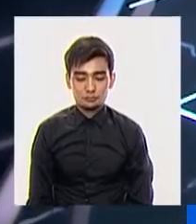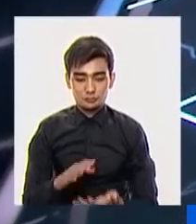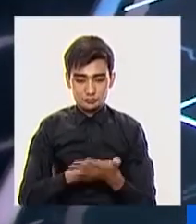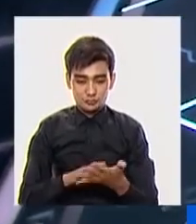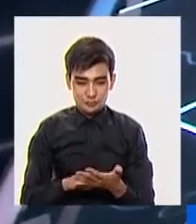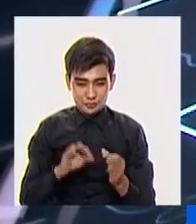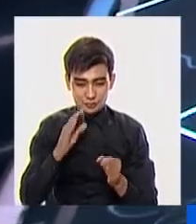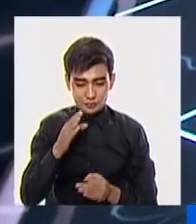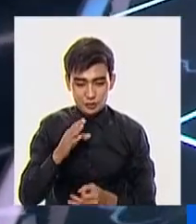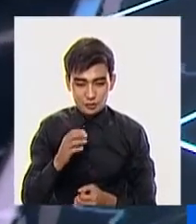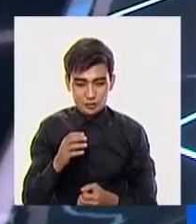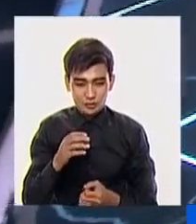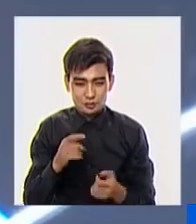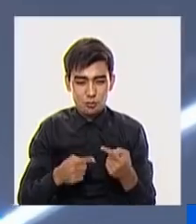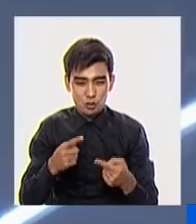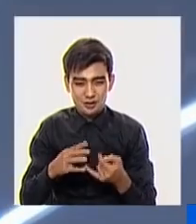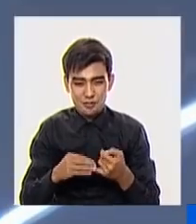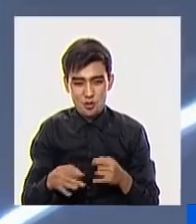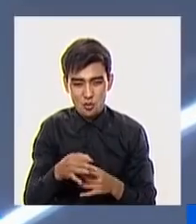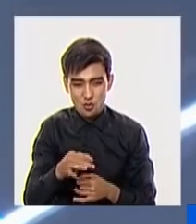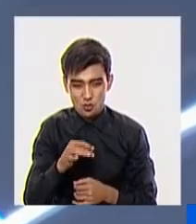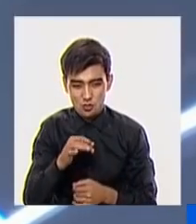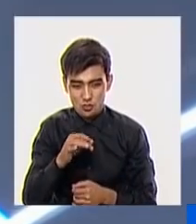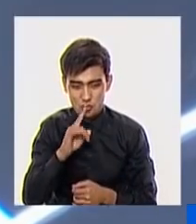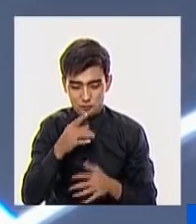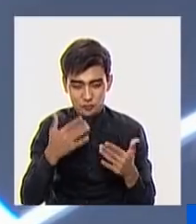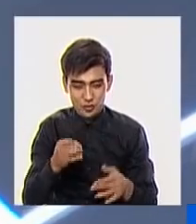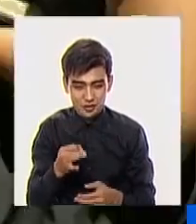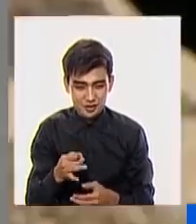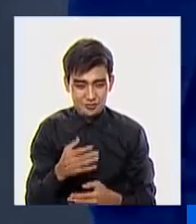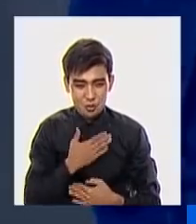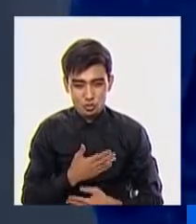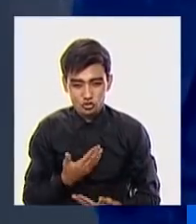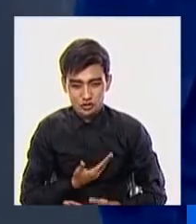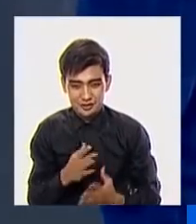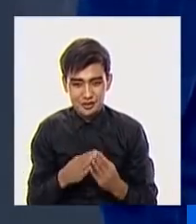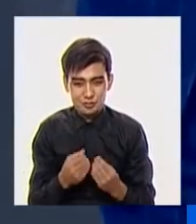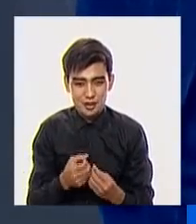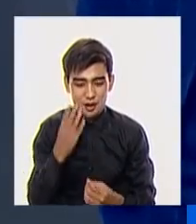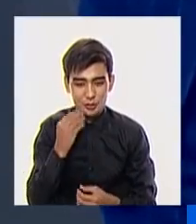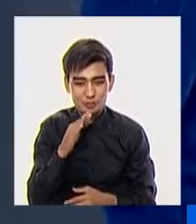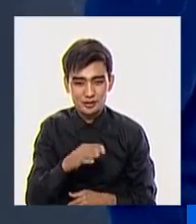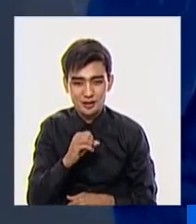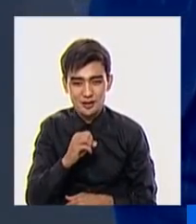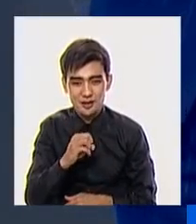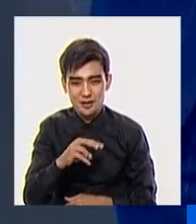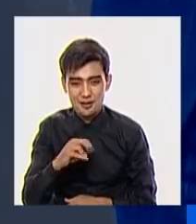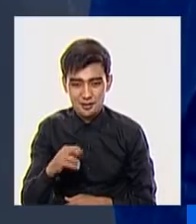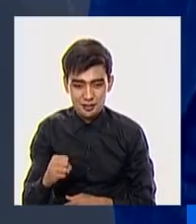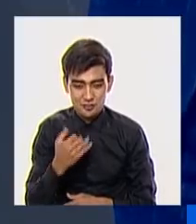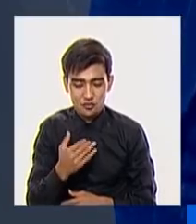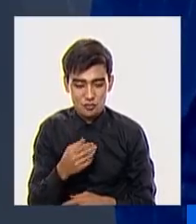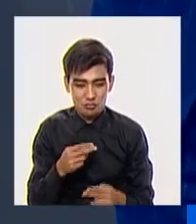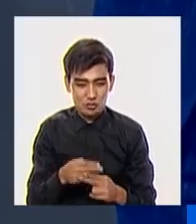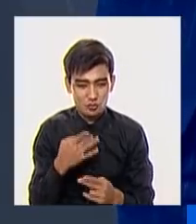Продолжаем выпуск «Спорт за землю». Вот уже полтора года не дает спокойно жить семье алматинки Елены Вороной. Их